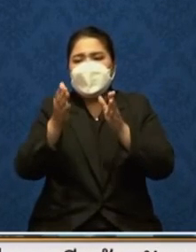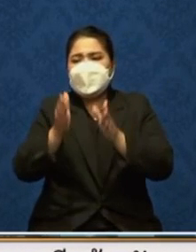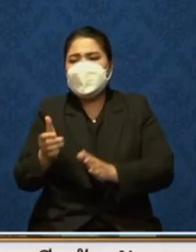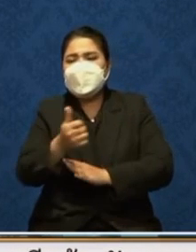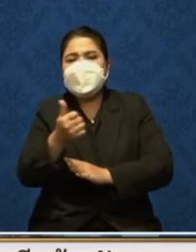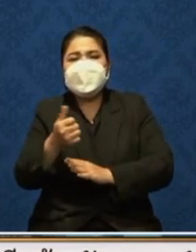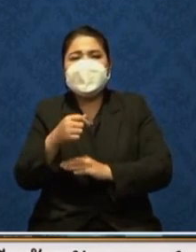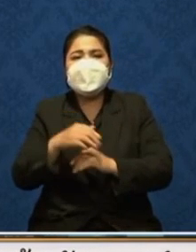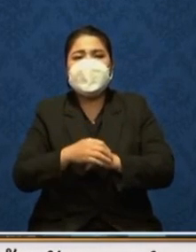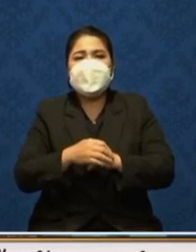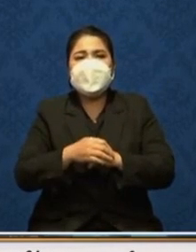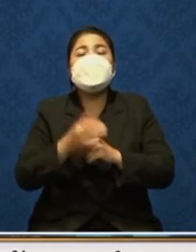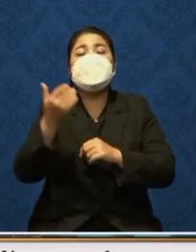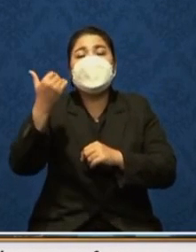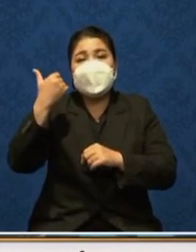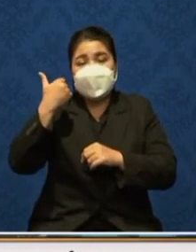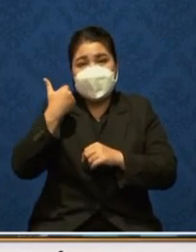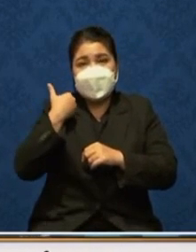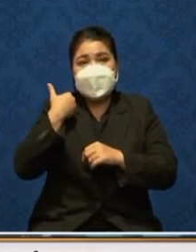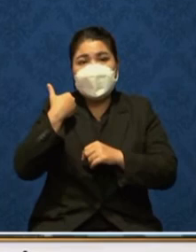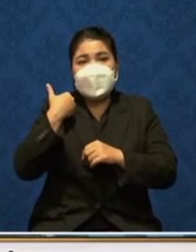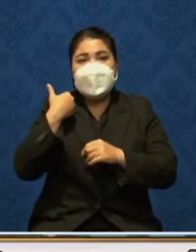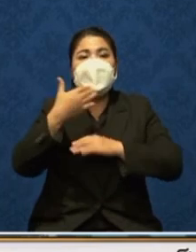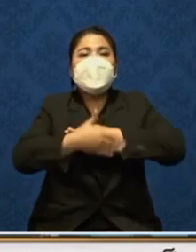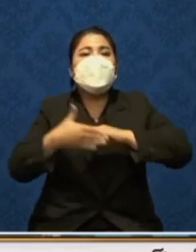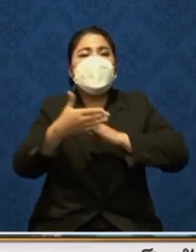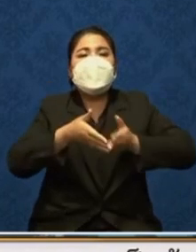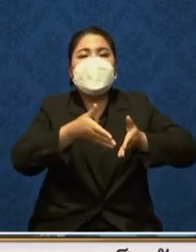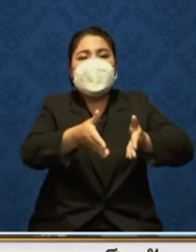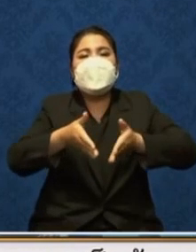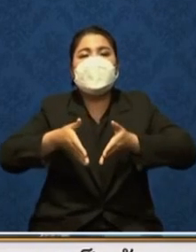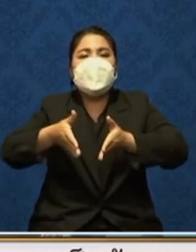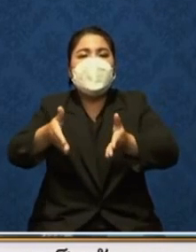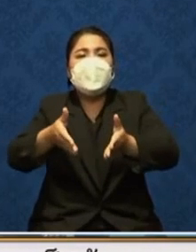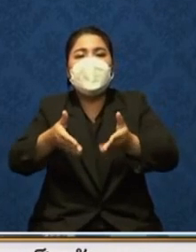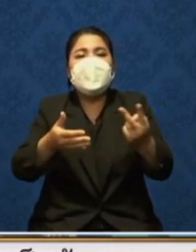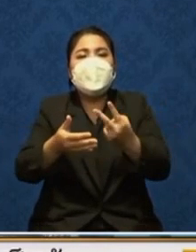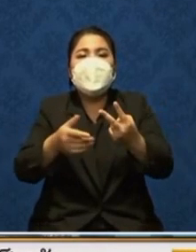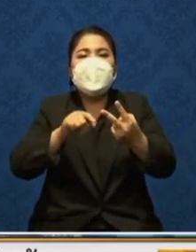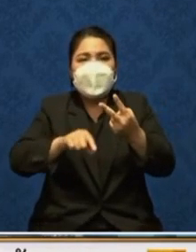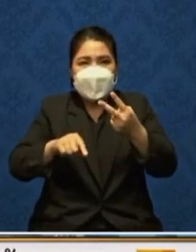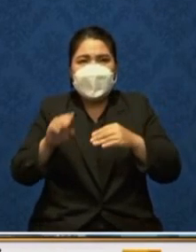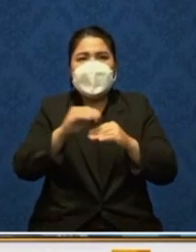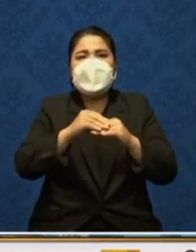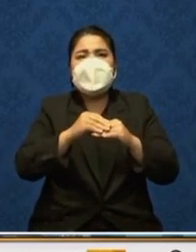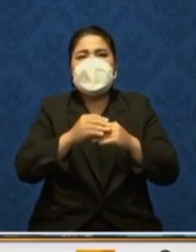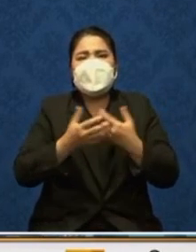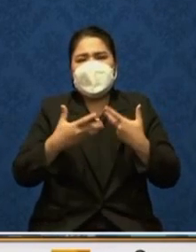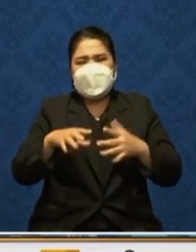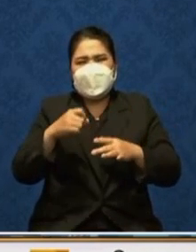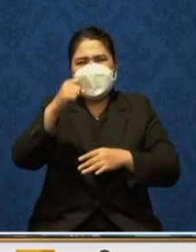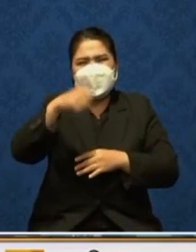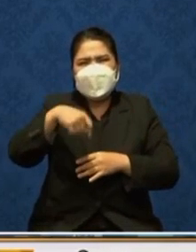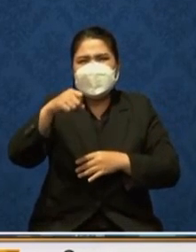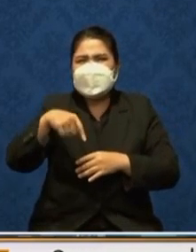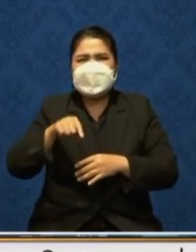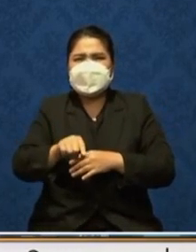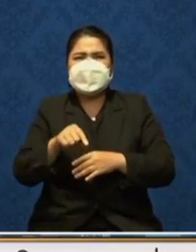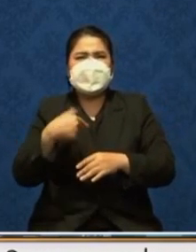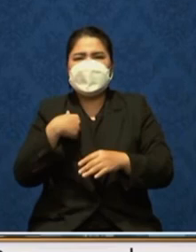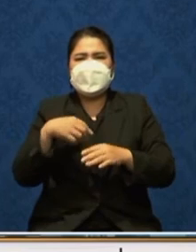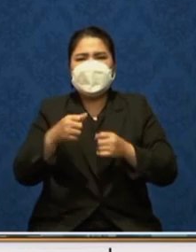่งนั้มัคจะตองเน้นรไฟทางคู่ให้ครอบคุมพ้นที่มากขึนมดกวาเอามาสร้างแบบ้ ซ้อน มาแงรกค้ากนเอง